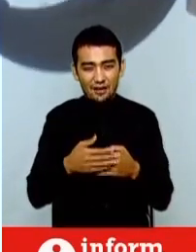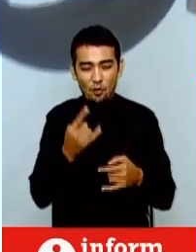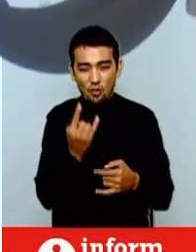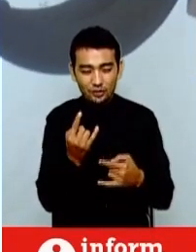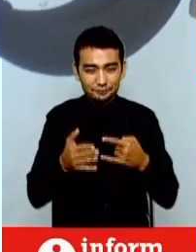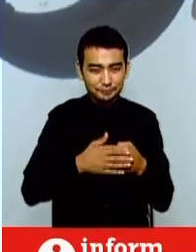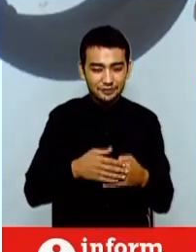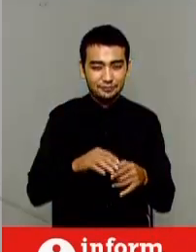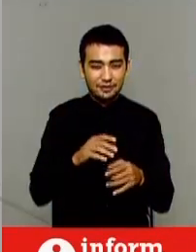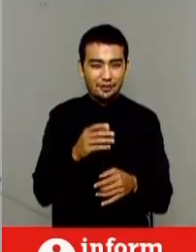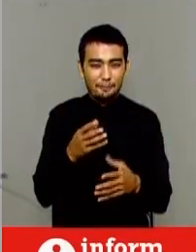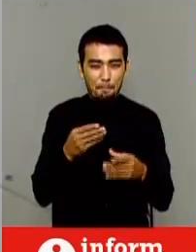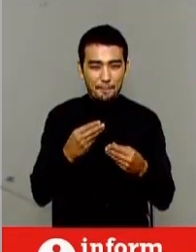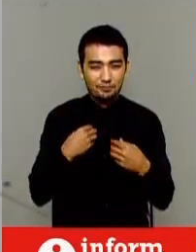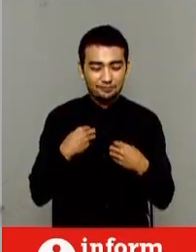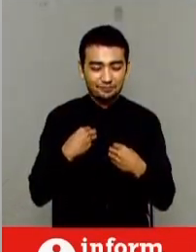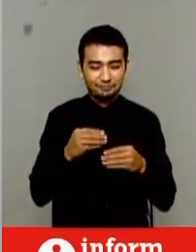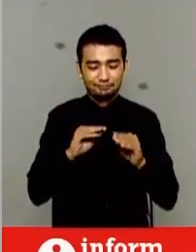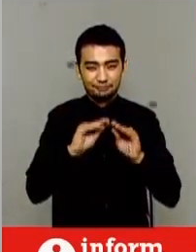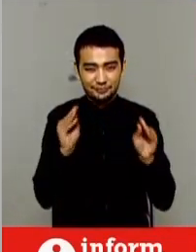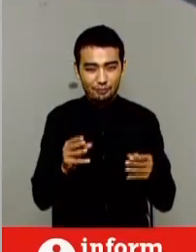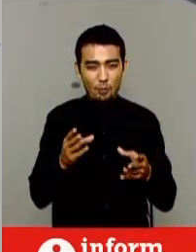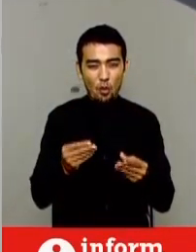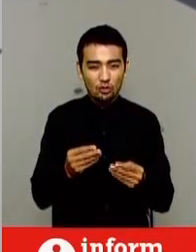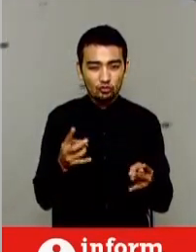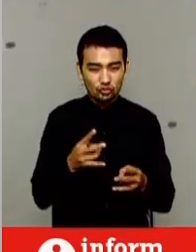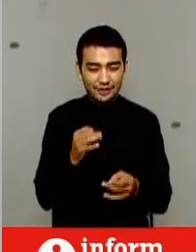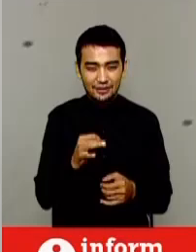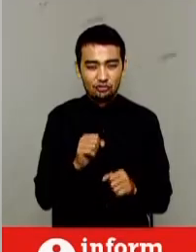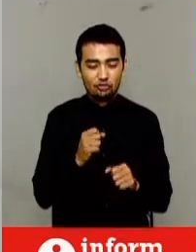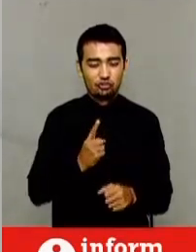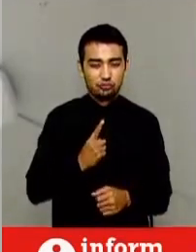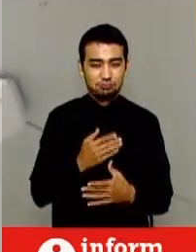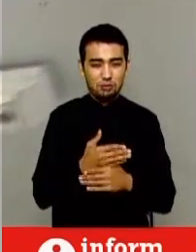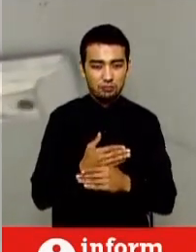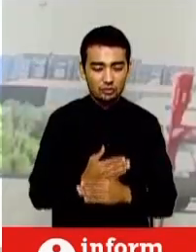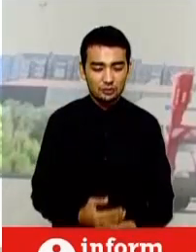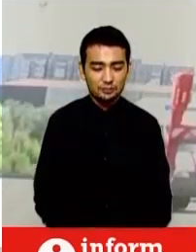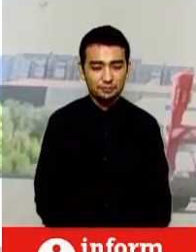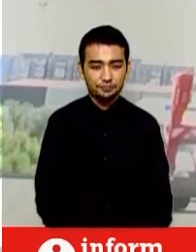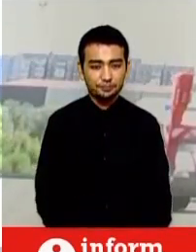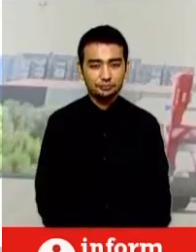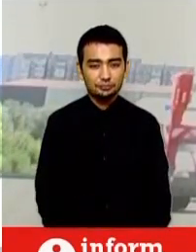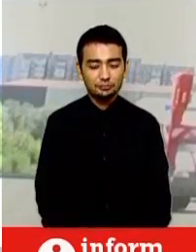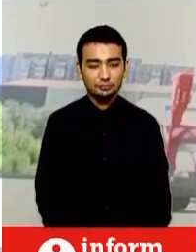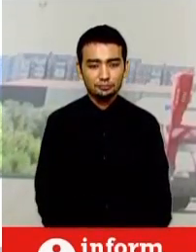щели мокрой тканью, выйти на балкон и ждать помощи. Людмила Батюшкина, Ирина Ненашева, Информбюро, Карагандинская область.